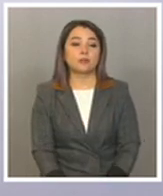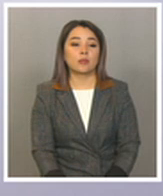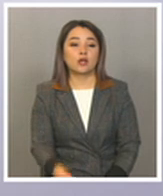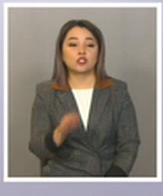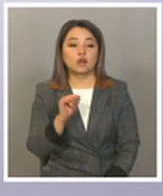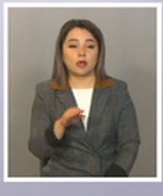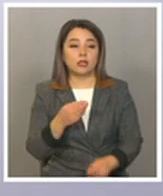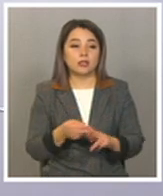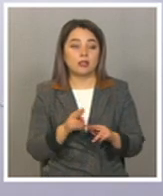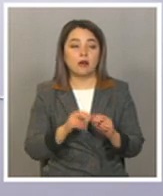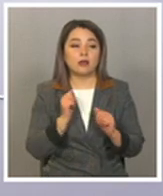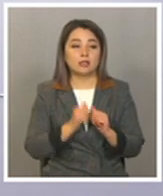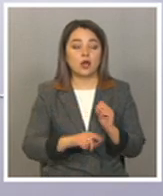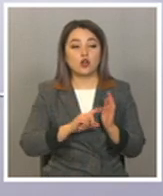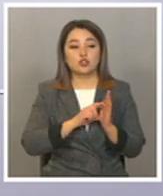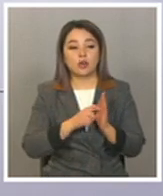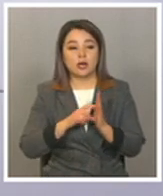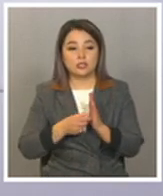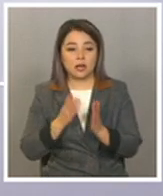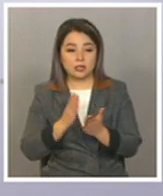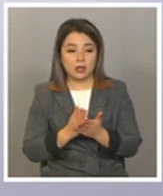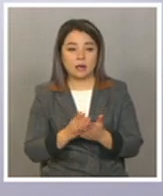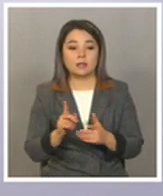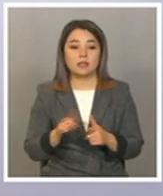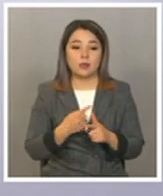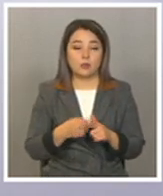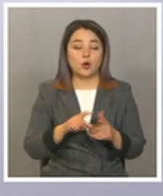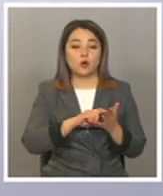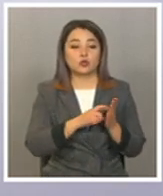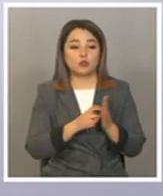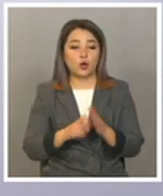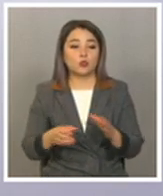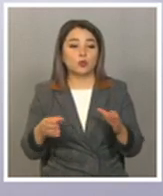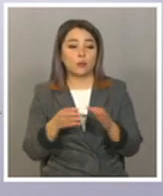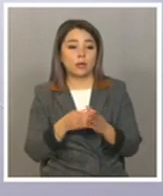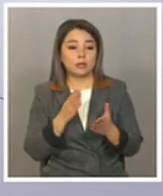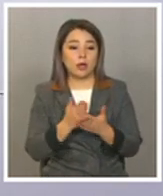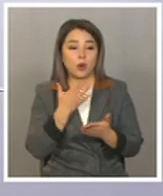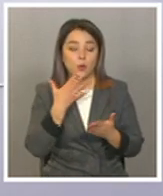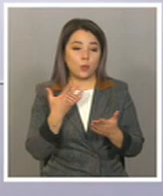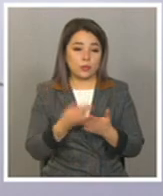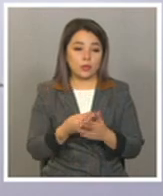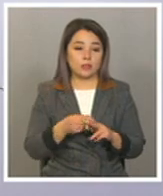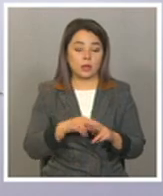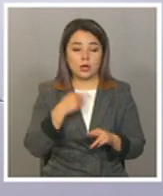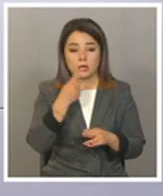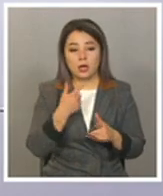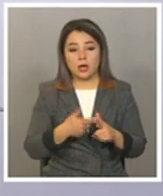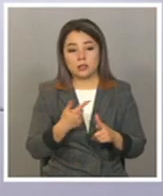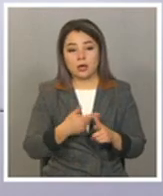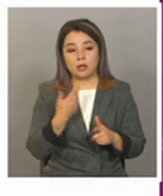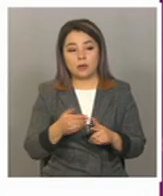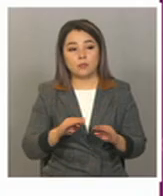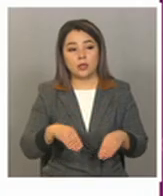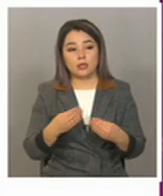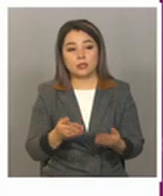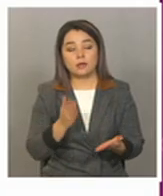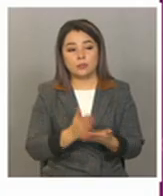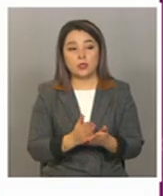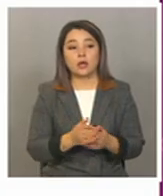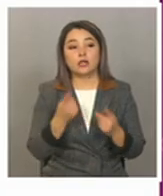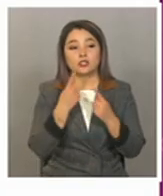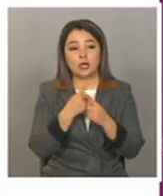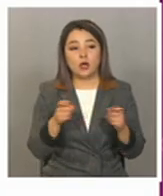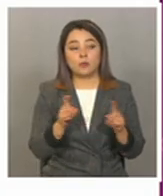Жаттың әр бір яшығына, немесе яшықтар тобына өзінің жеке атауы беріледі.